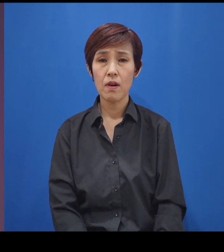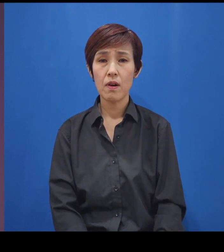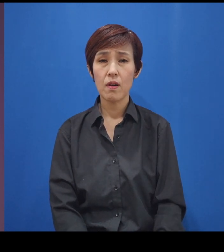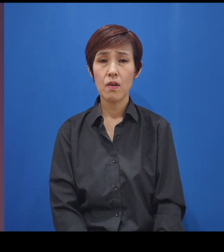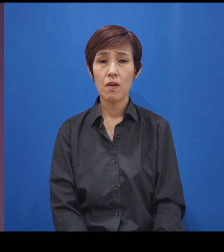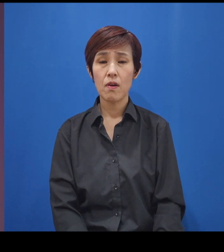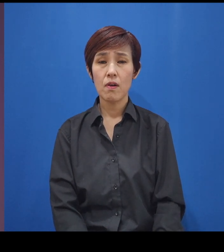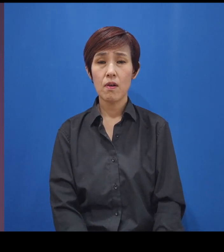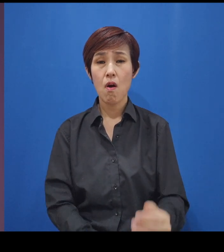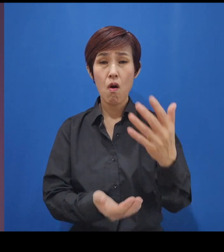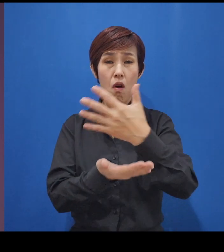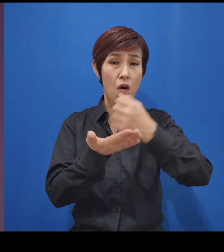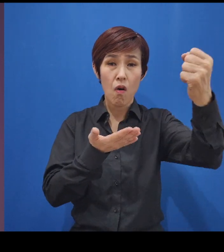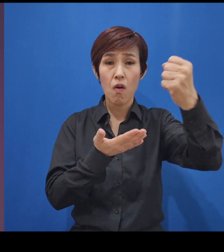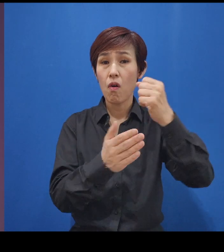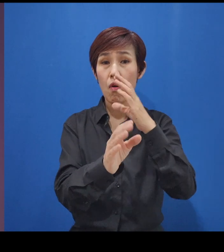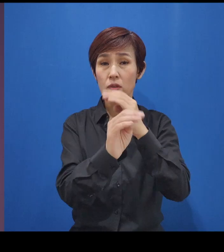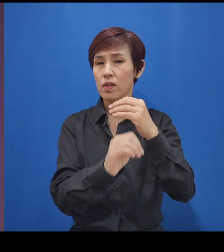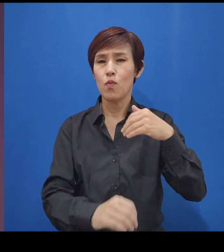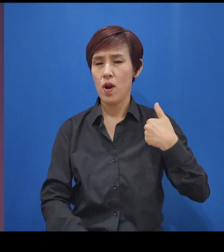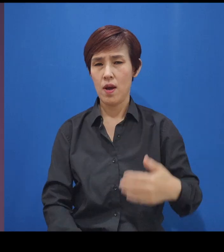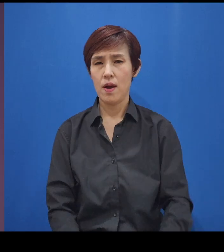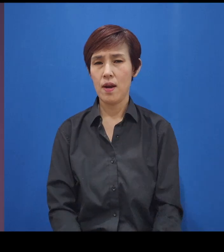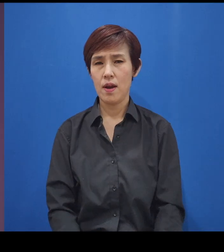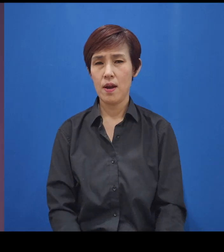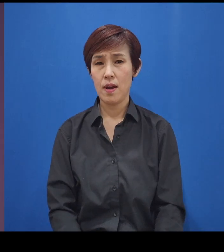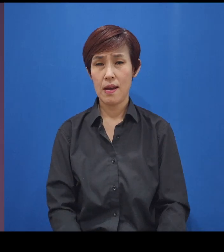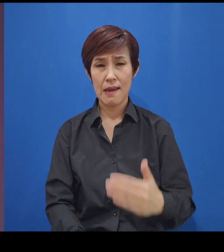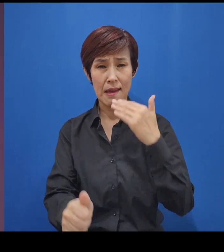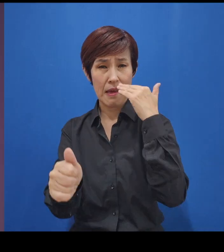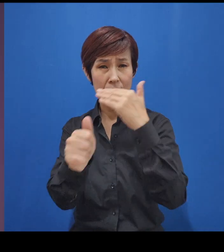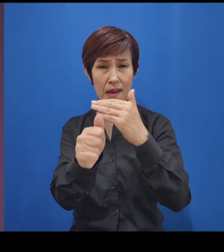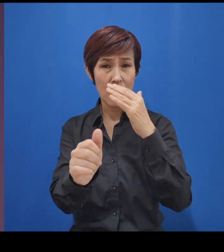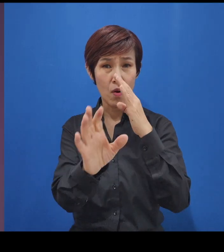언제 떼일지 모르는 이 직분. 안 두려우세요?